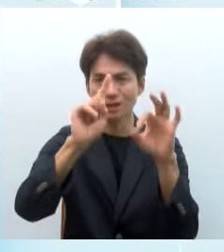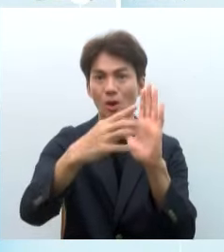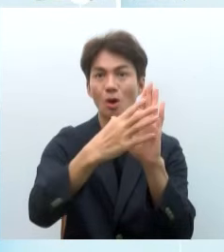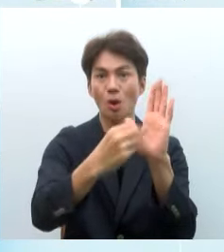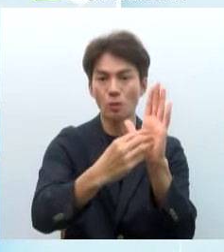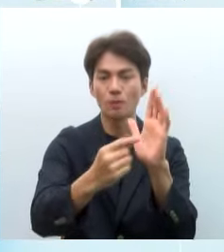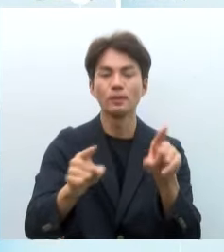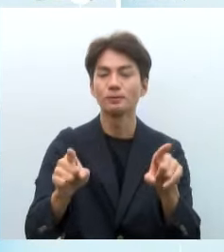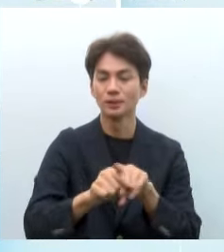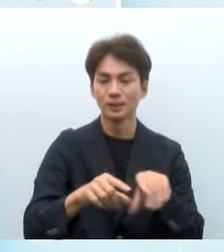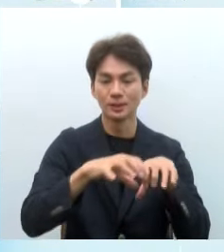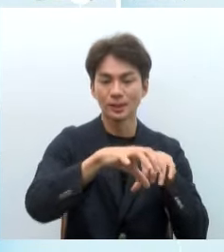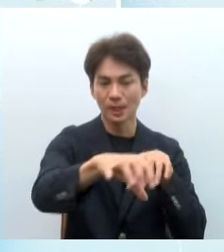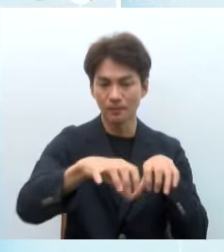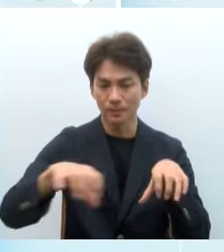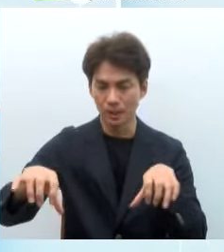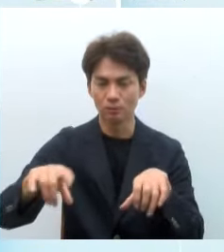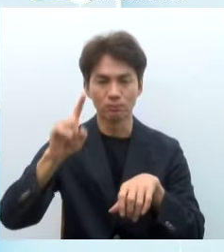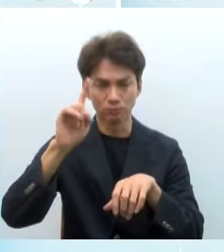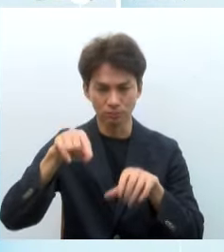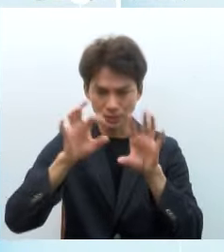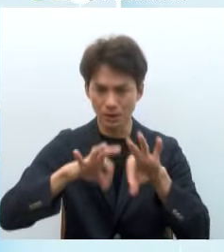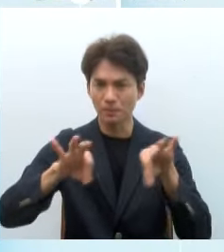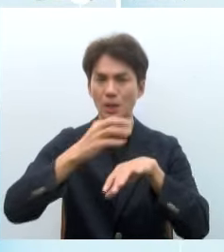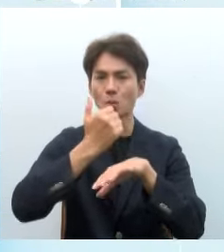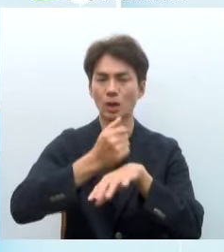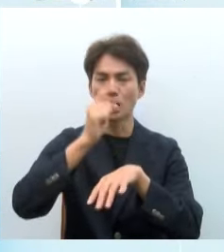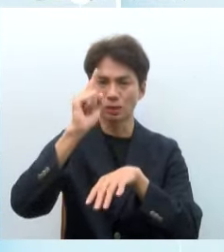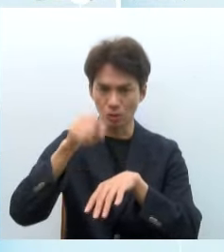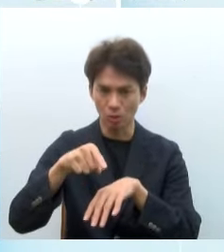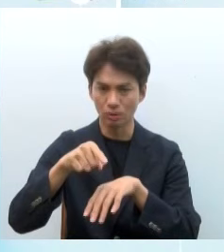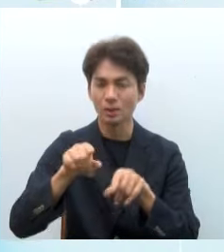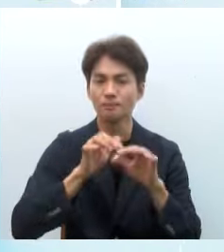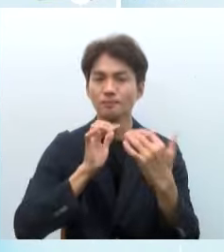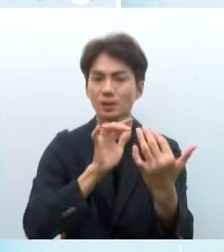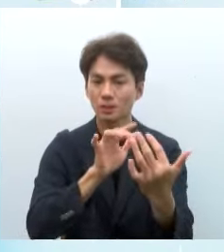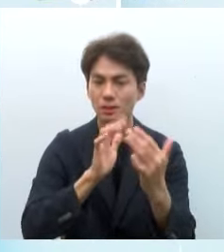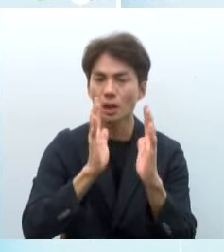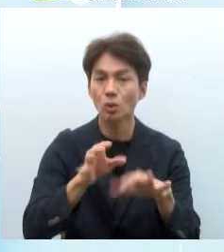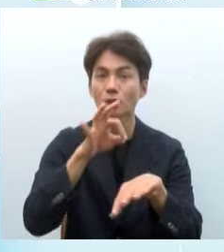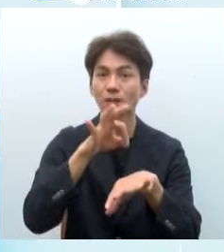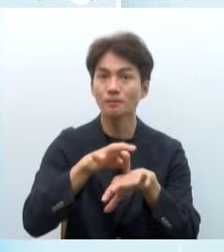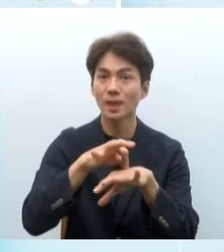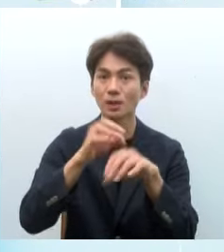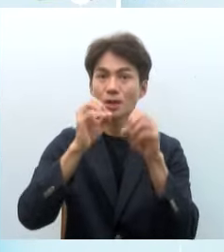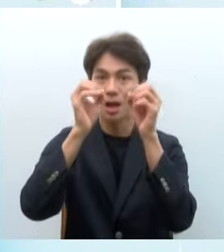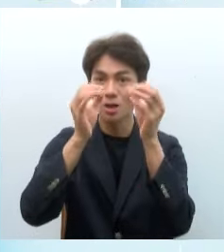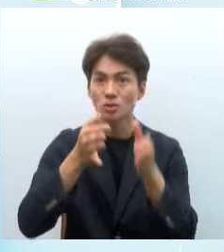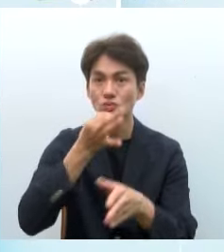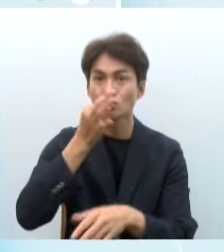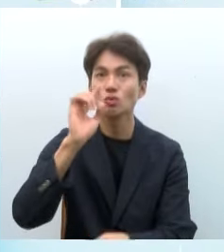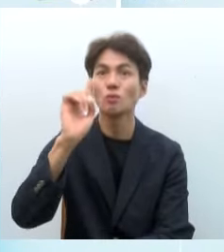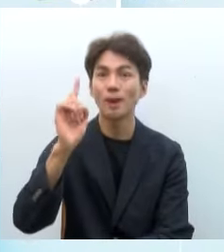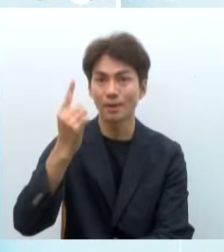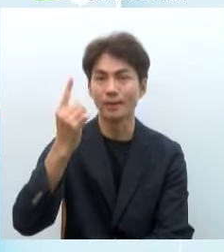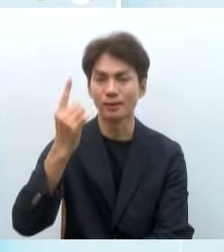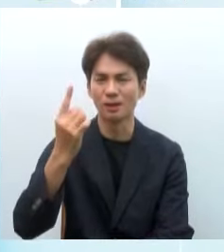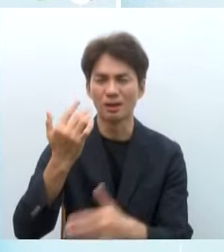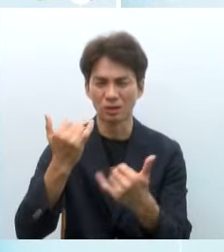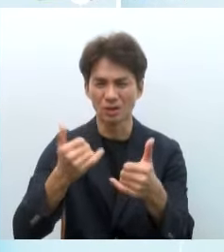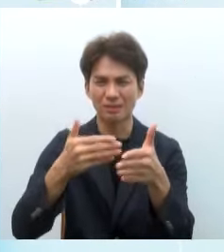นที่สื่อสารกับข้าราชการใหม่ด้วยนะครับว่าสปท.ไม่ได้นิ่งนอนใจก็ได้วางแผนกำหนดไปแล้วแต่ก็ติดขัดเรื่องงบประม